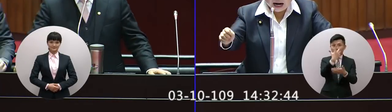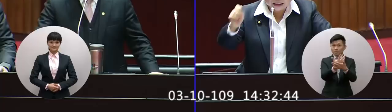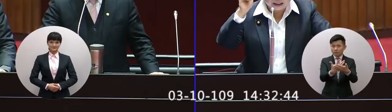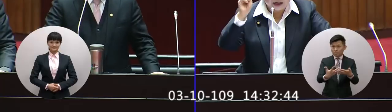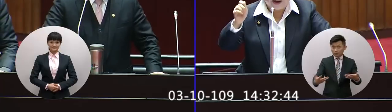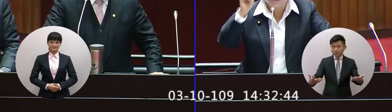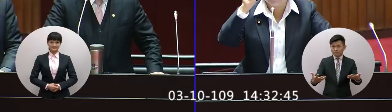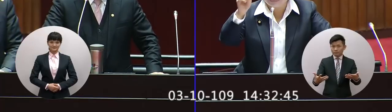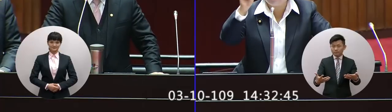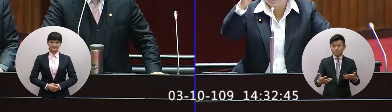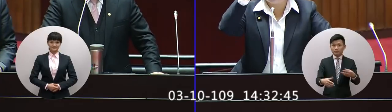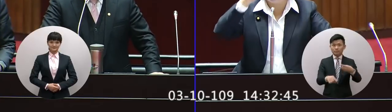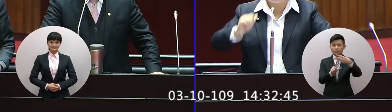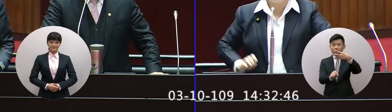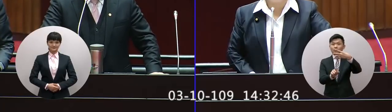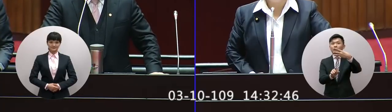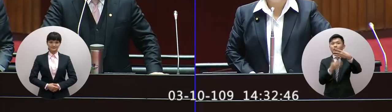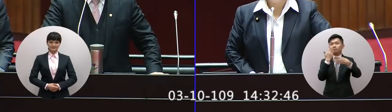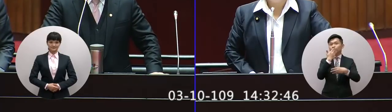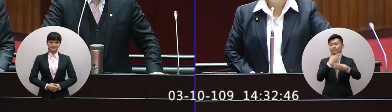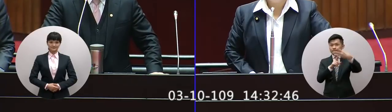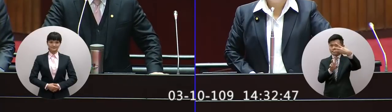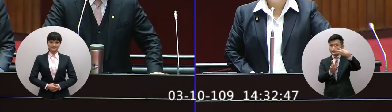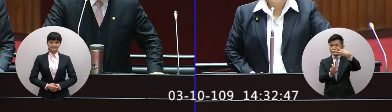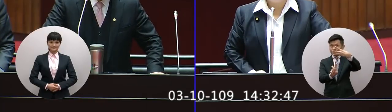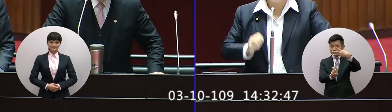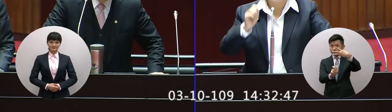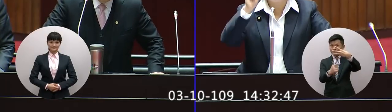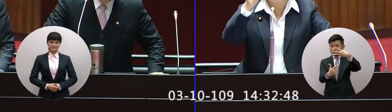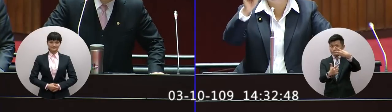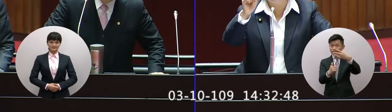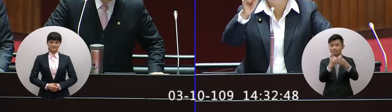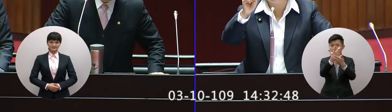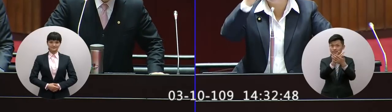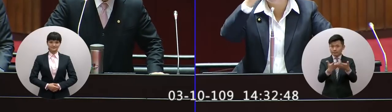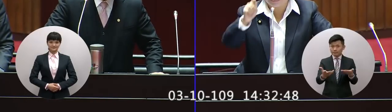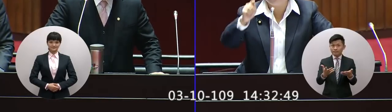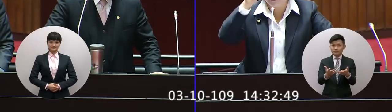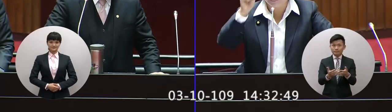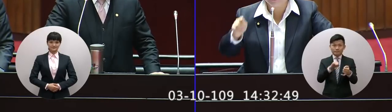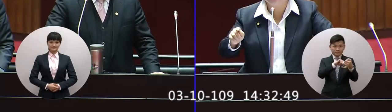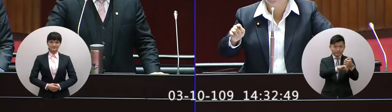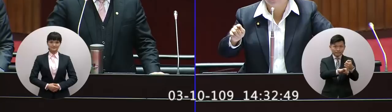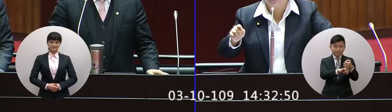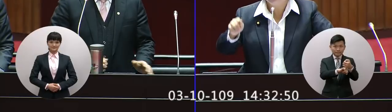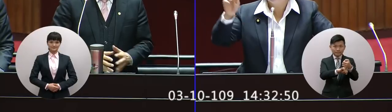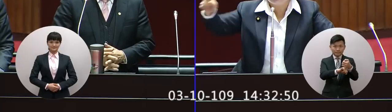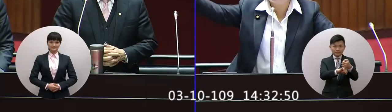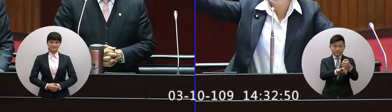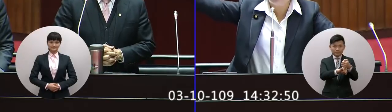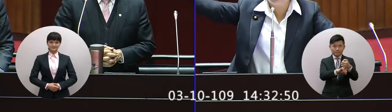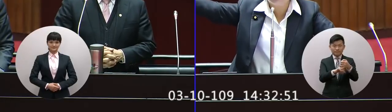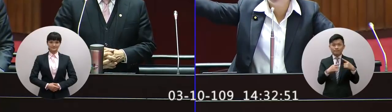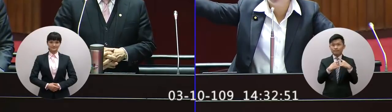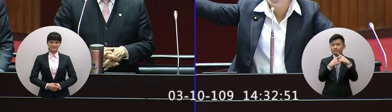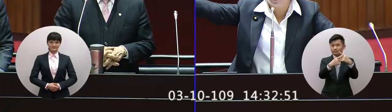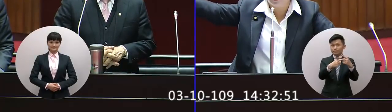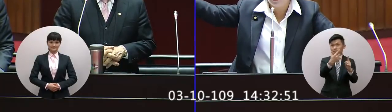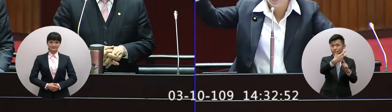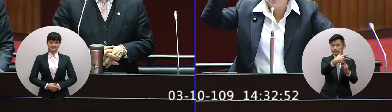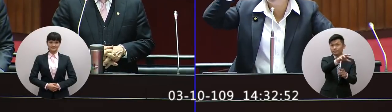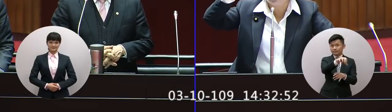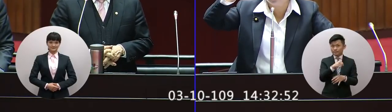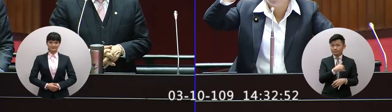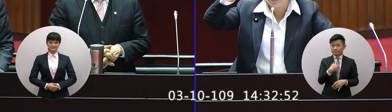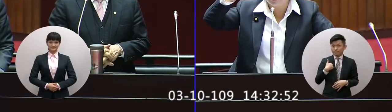在26号上网的时候，那么就可以在3月26号到超商去取